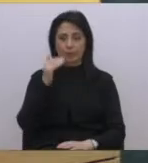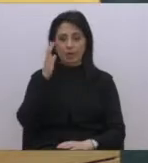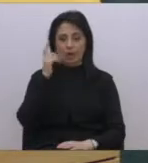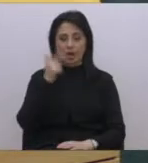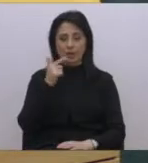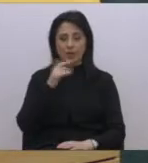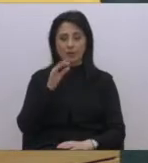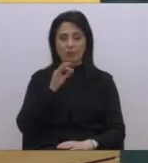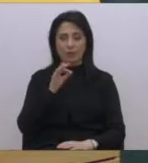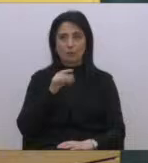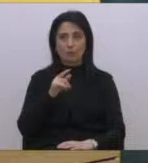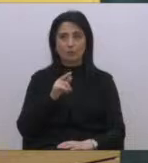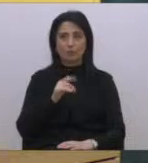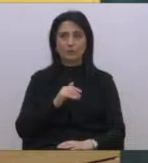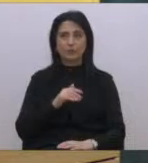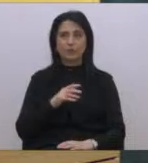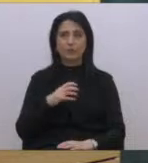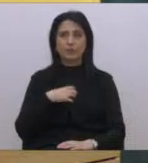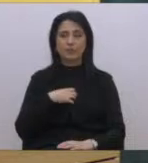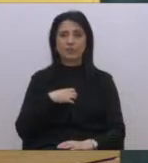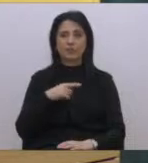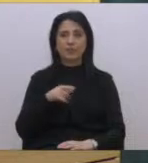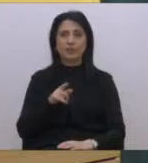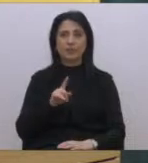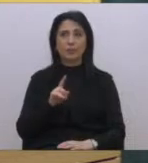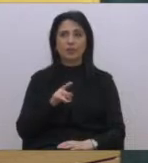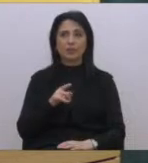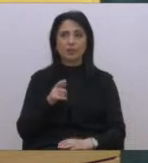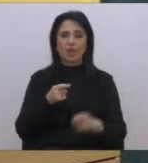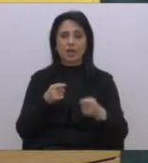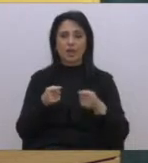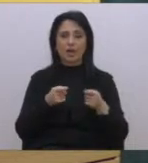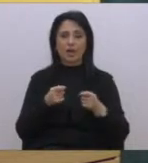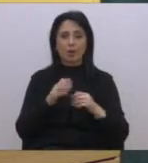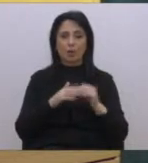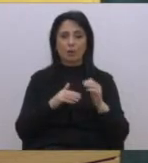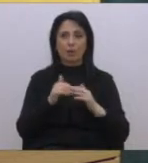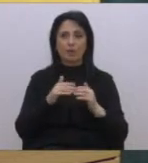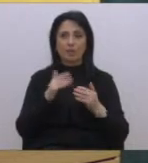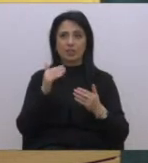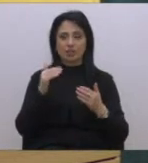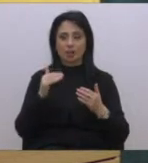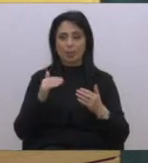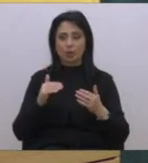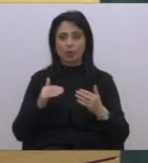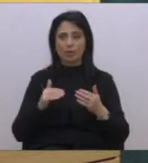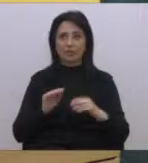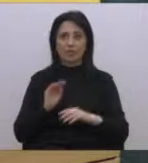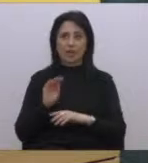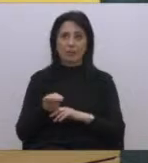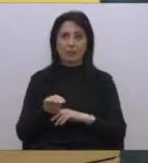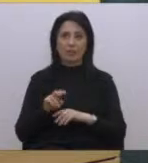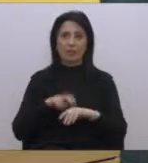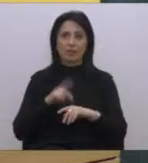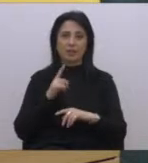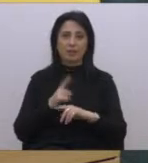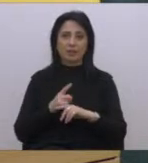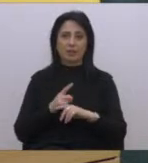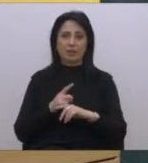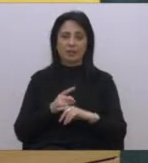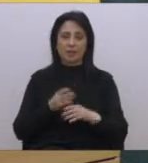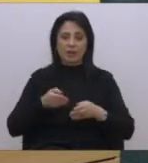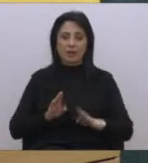ganglebi și să-i canonși, zilele tradiționale, baghaflati și roma, regulile badi, profesie, bici, ceamă natoas, emateba, ectnis, da,